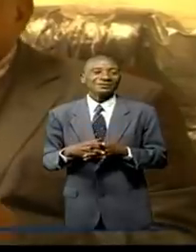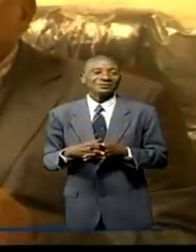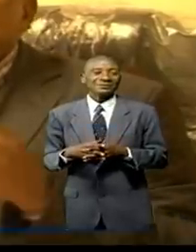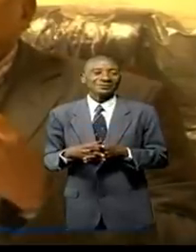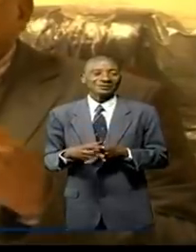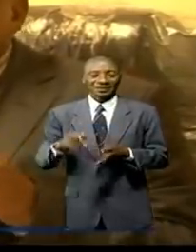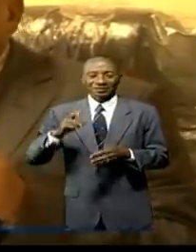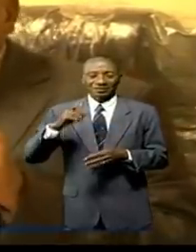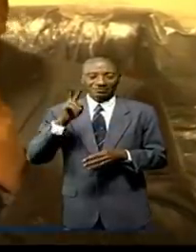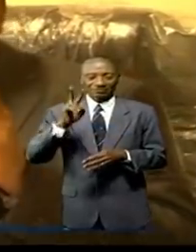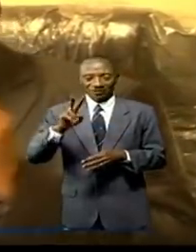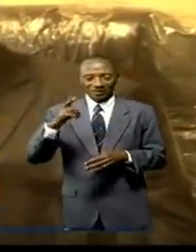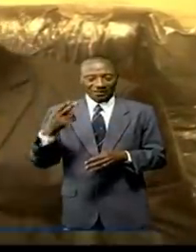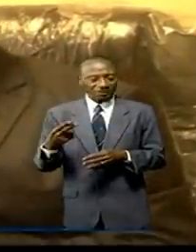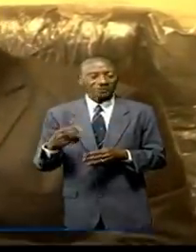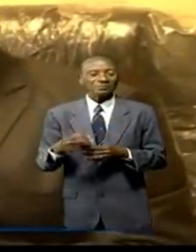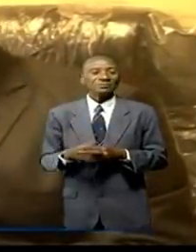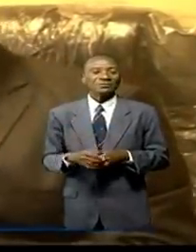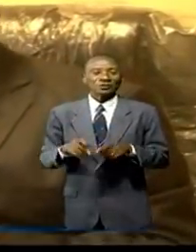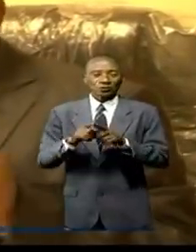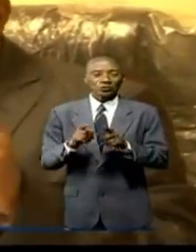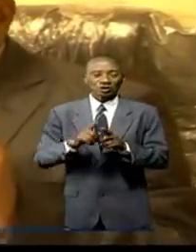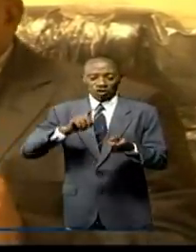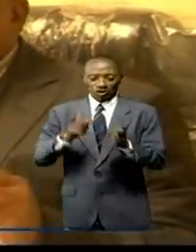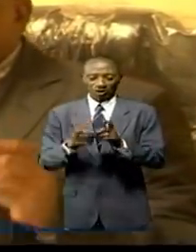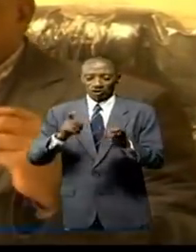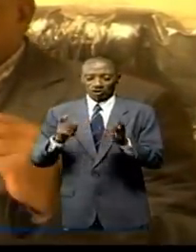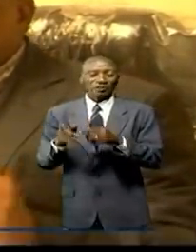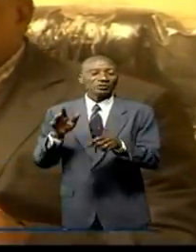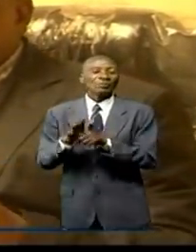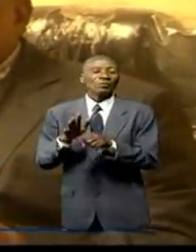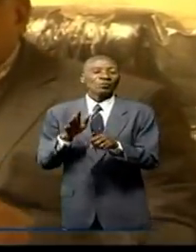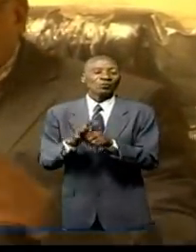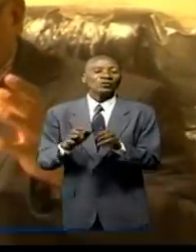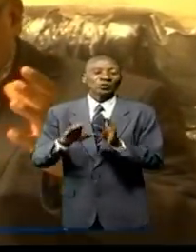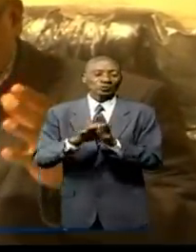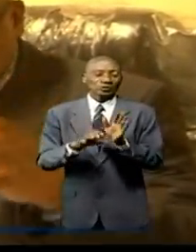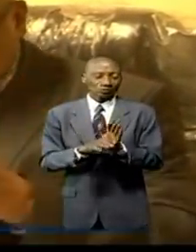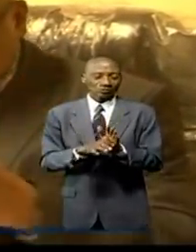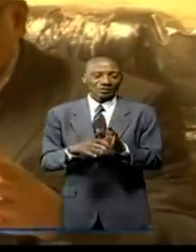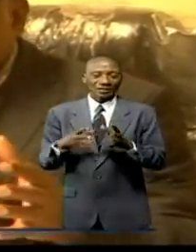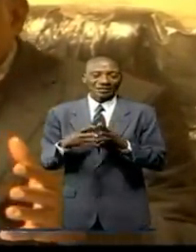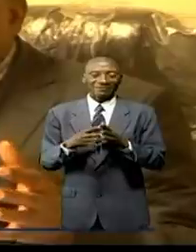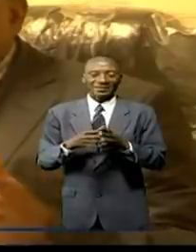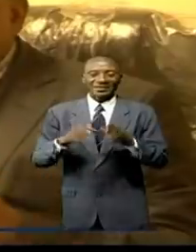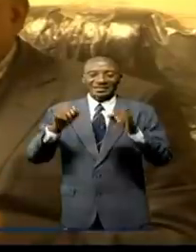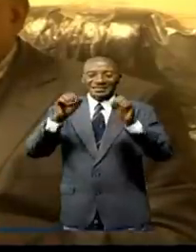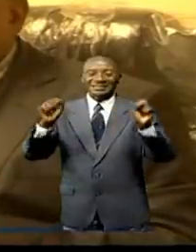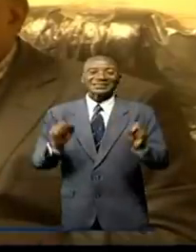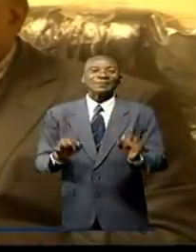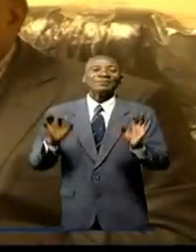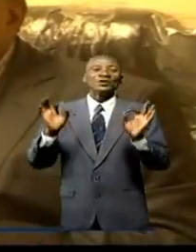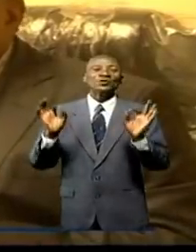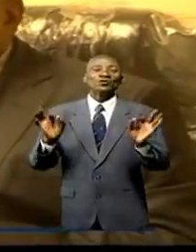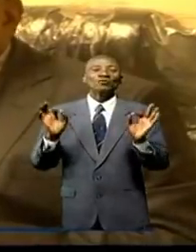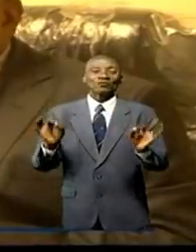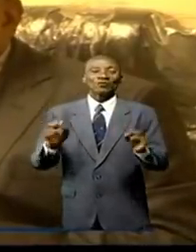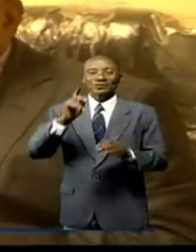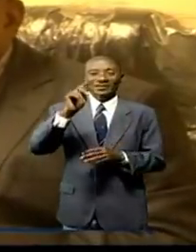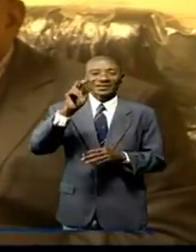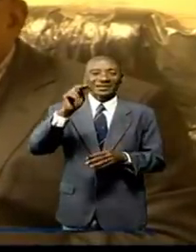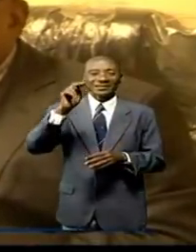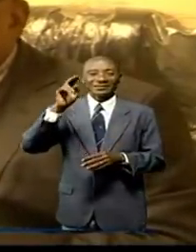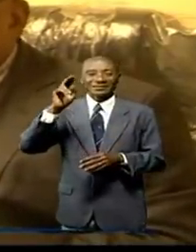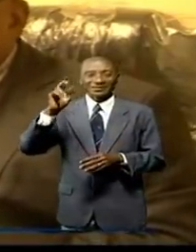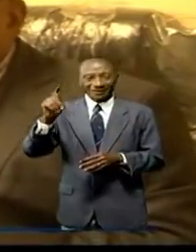doit aussi améliorer l'outil de production. Parce qu'aujourd'hui, avec le numérique, dans un local de radio, il n'y a pas